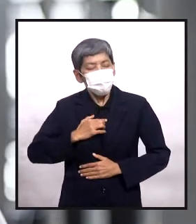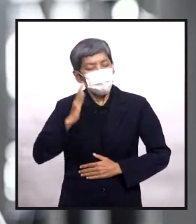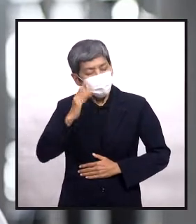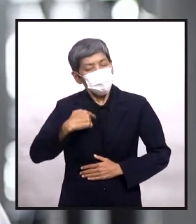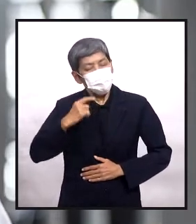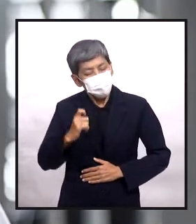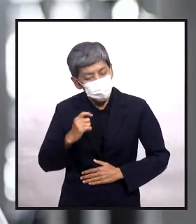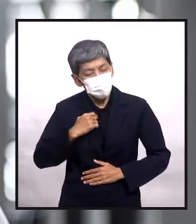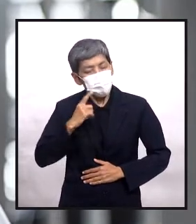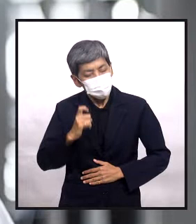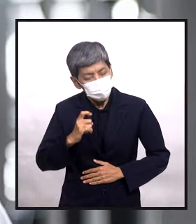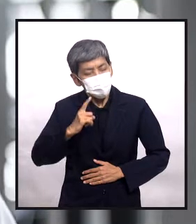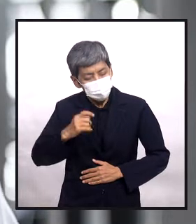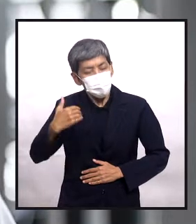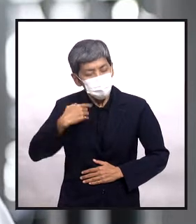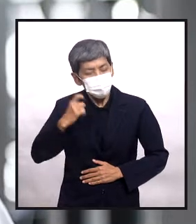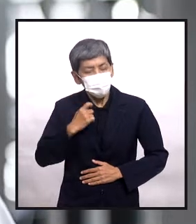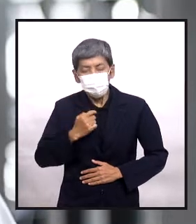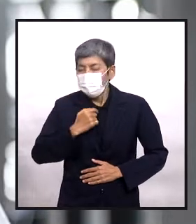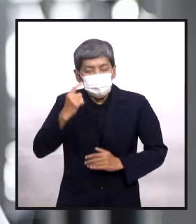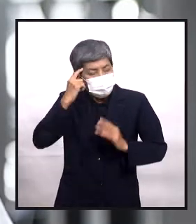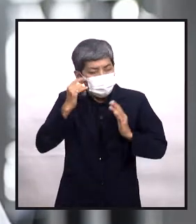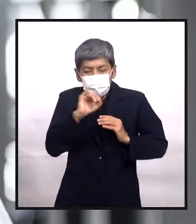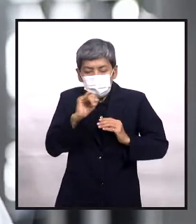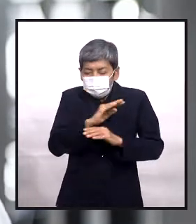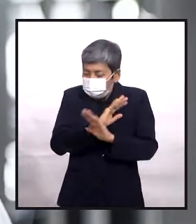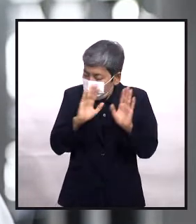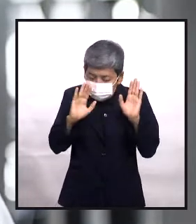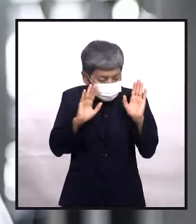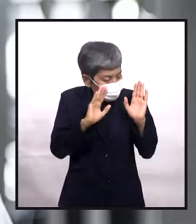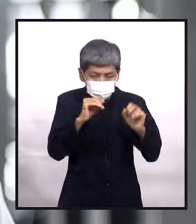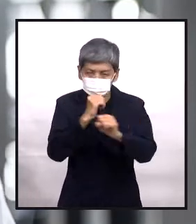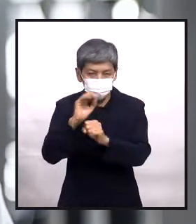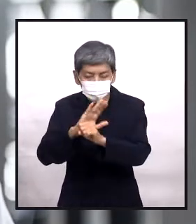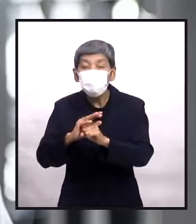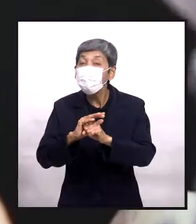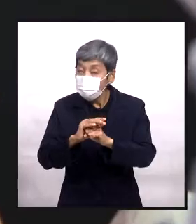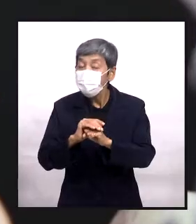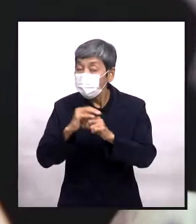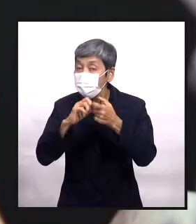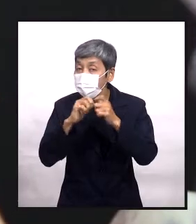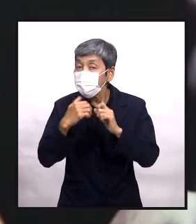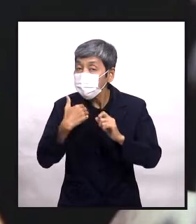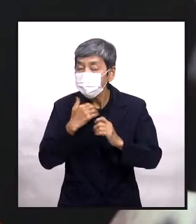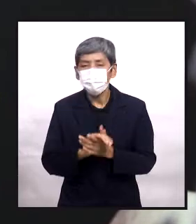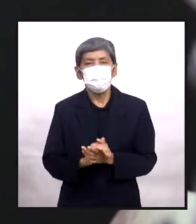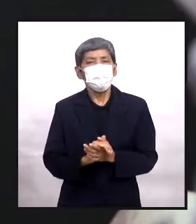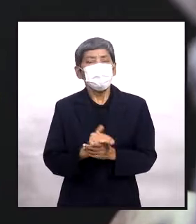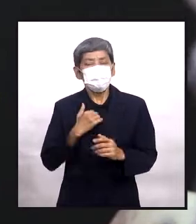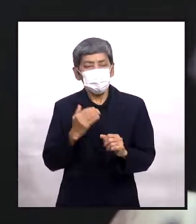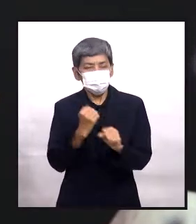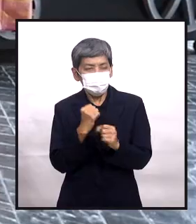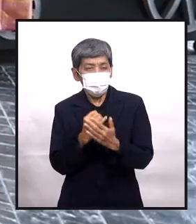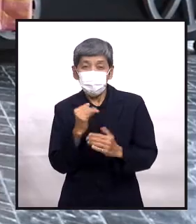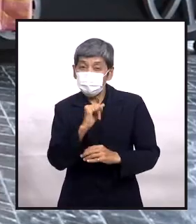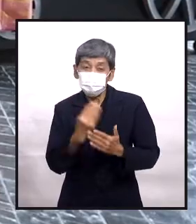ยเธอจะละจากความโลภละจากความโกรธซึ่งไอ้ความโลภของคนมันก็คือไอ้ต้นตอของสองปัญหาที่ไอ้สามปัญหาของเราไงคนโลภถึงทุจ